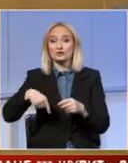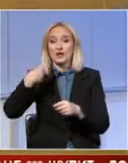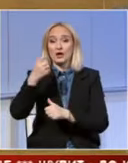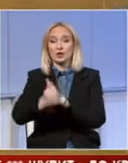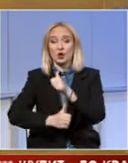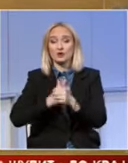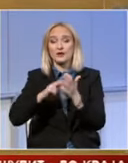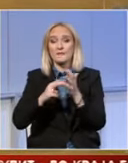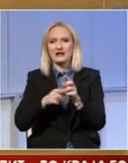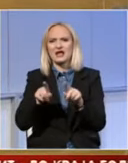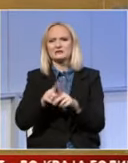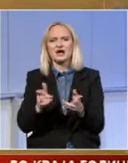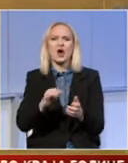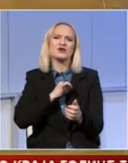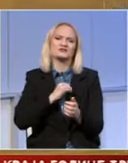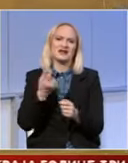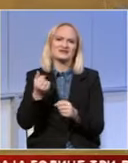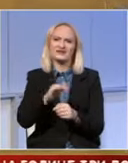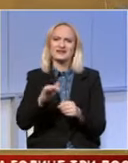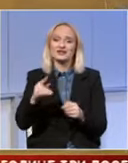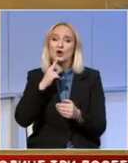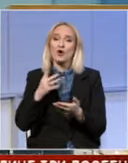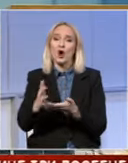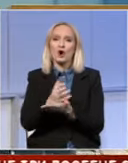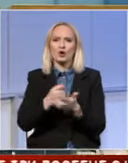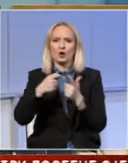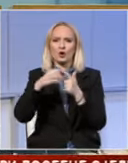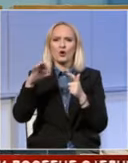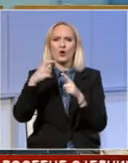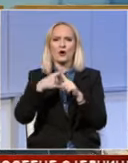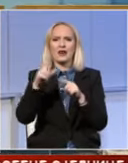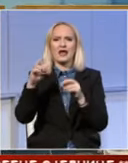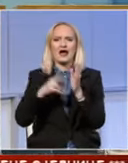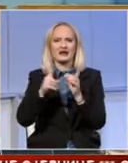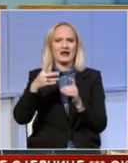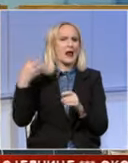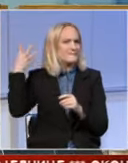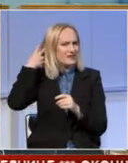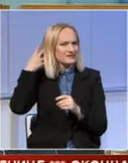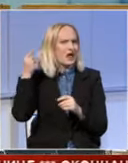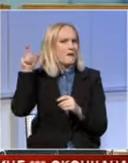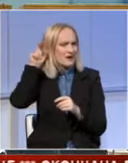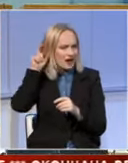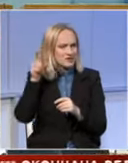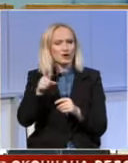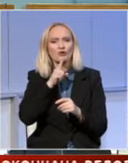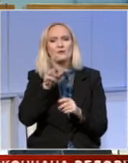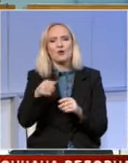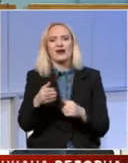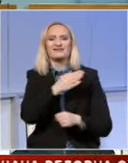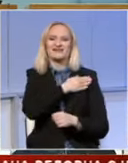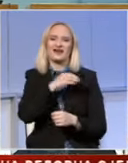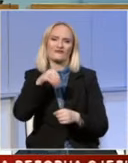godinu planiraju i inicijalna sredstva za djecu koja koriste kohlearne implante, odnosno slušne aparate, kako bi se na teret